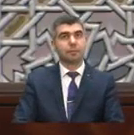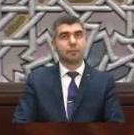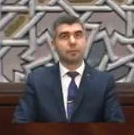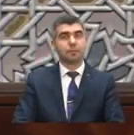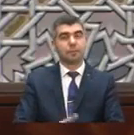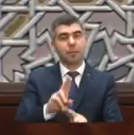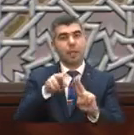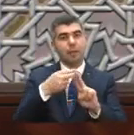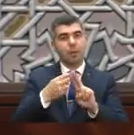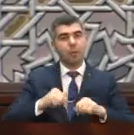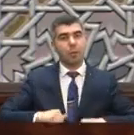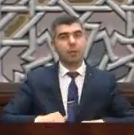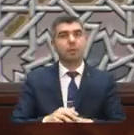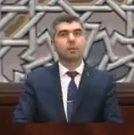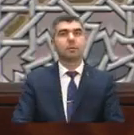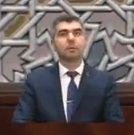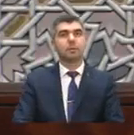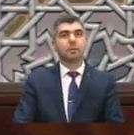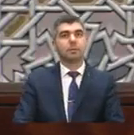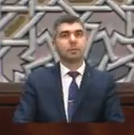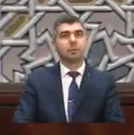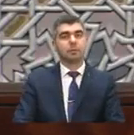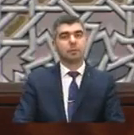جاوب على التعقيب سيد الوزير.